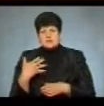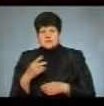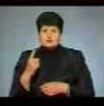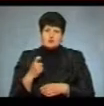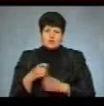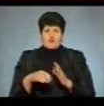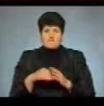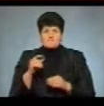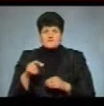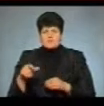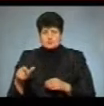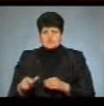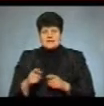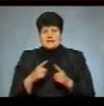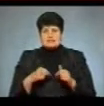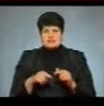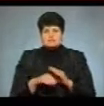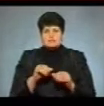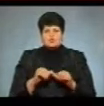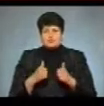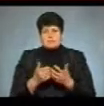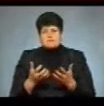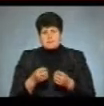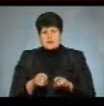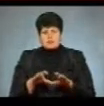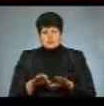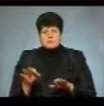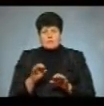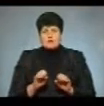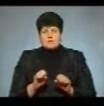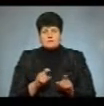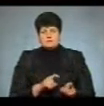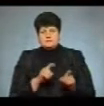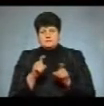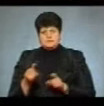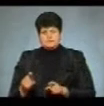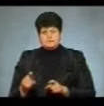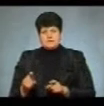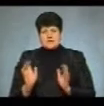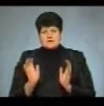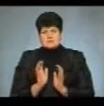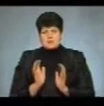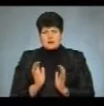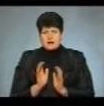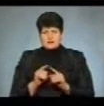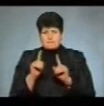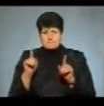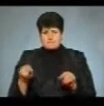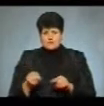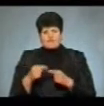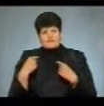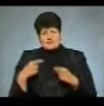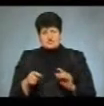і дільничі виборчі комісії приймали рішення про передислокацію якраз зберігання бюлетнів в